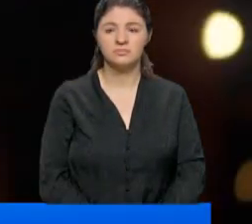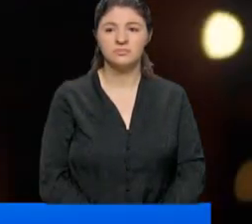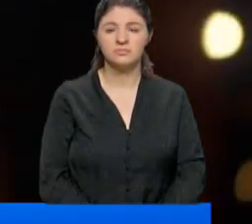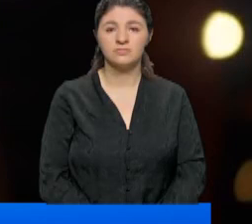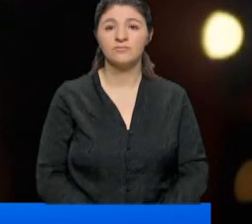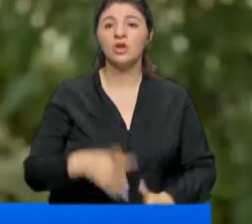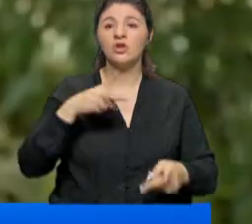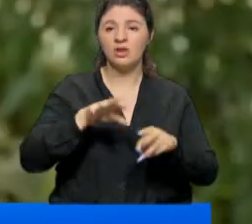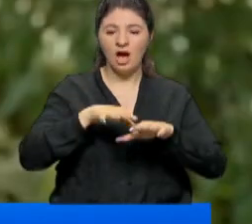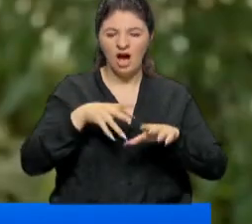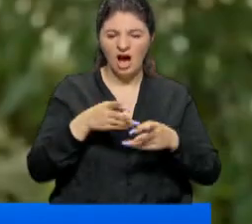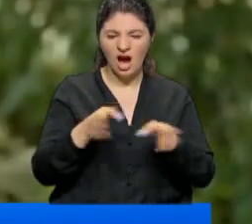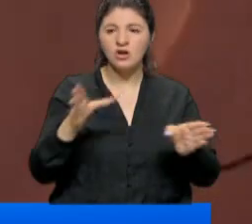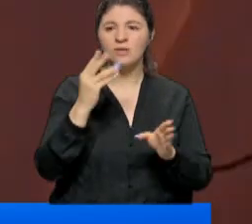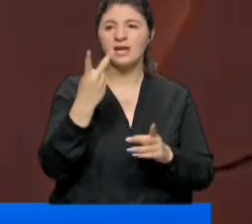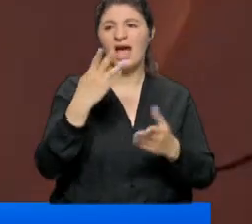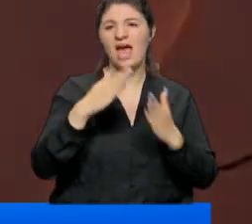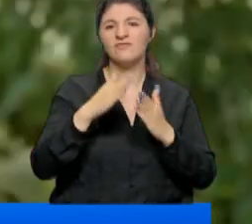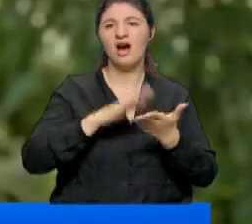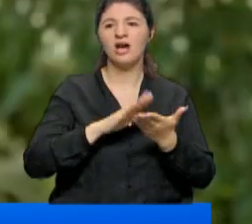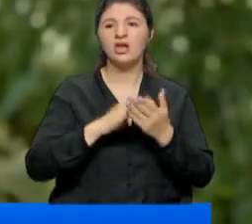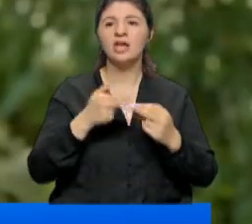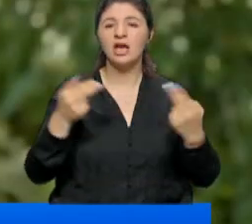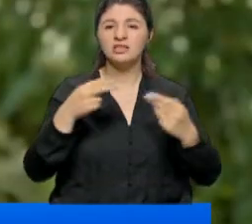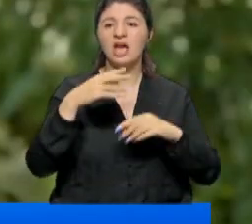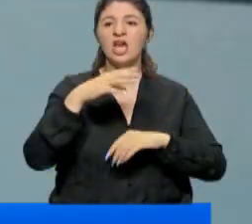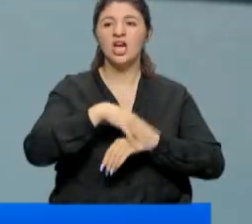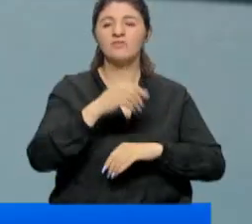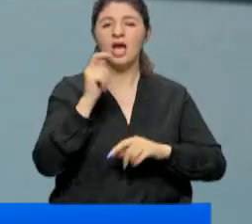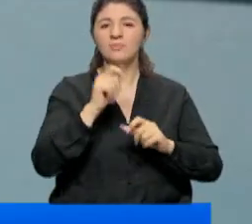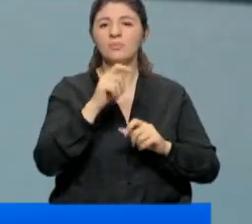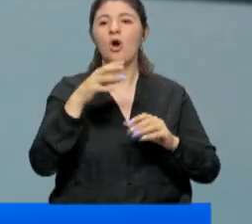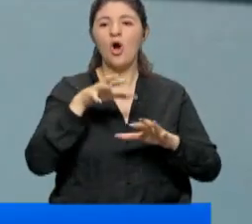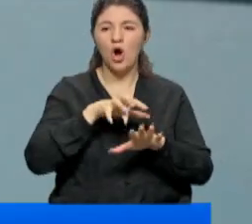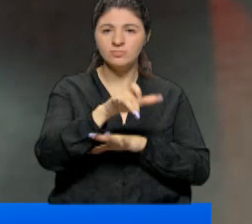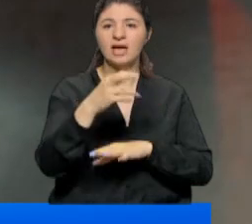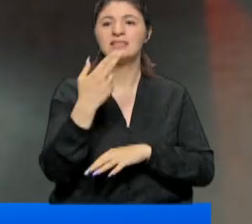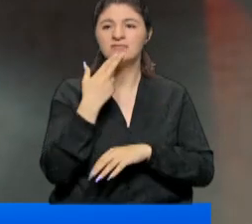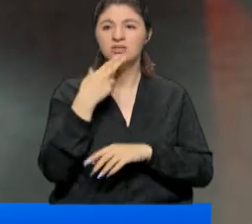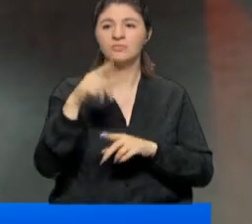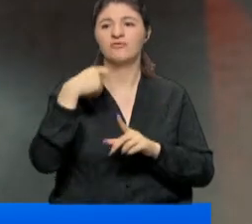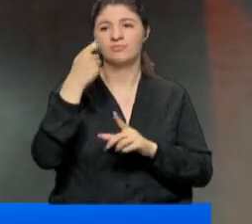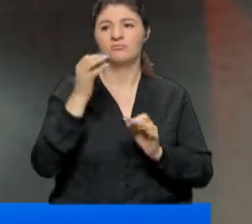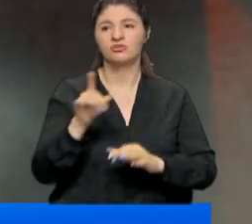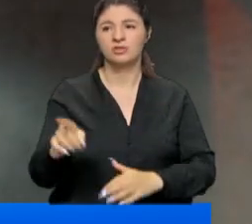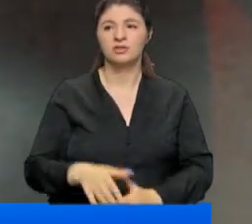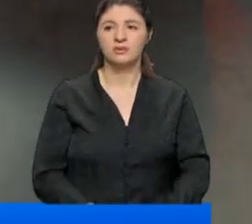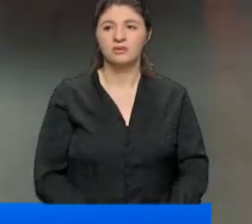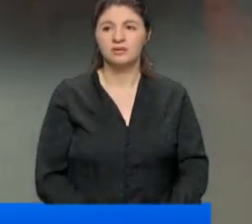bu yolların ayırmak üzere olan iki arkadaşın hikayesi İsviçre yapımı örümcek ve kız bu hafta beyazperdede